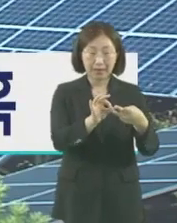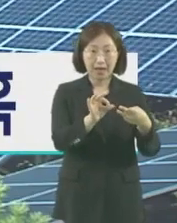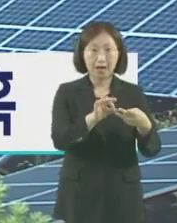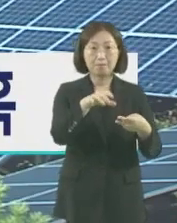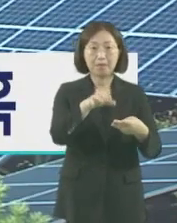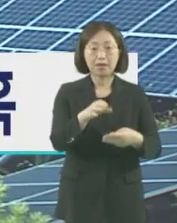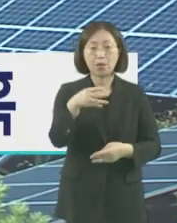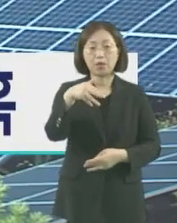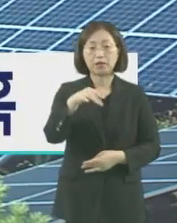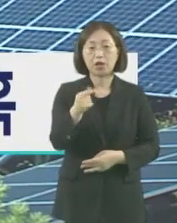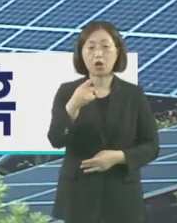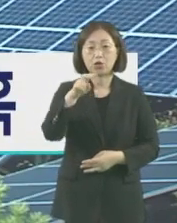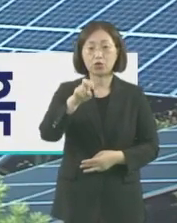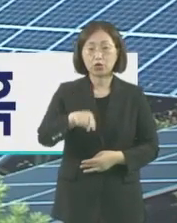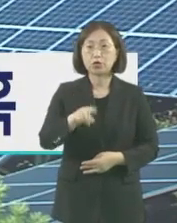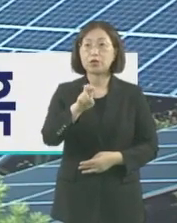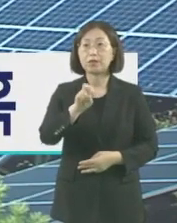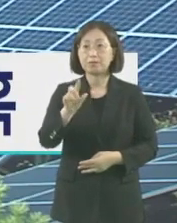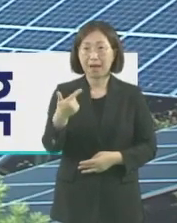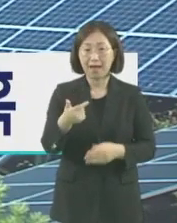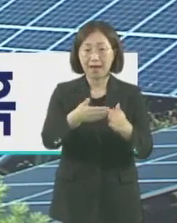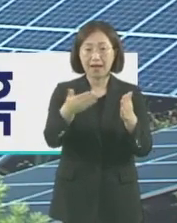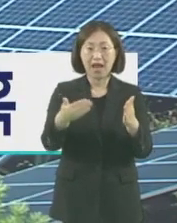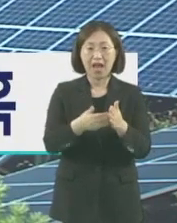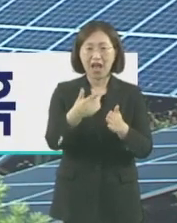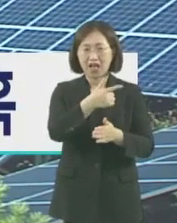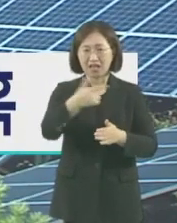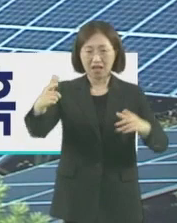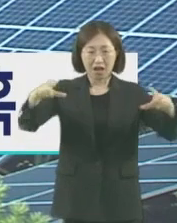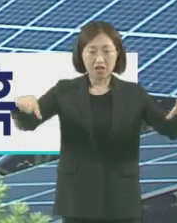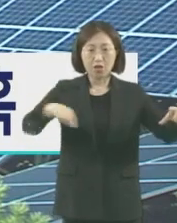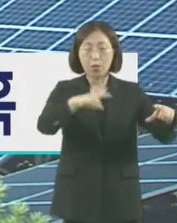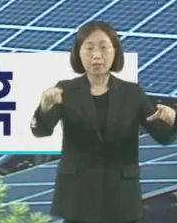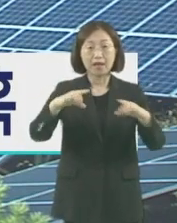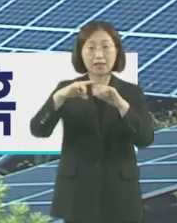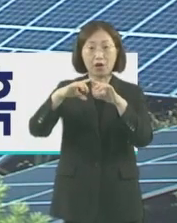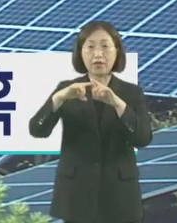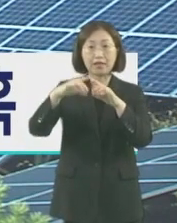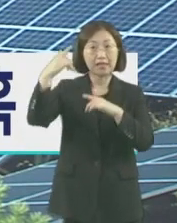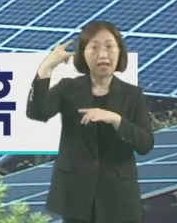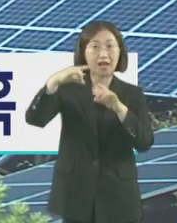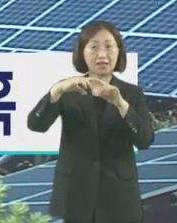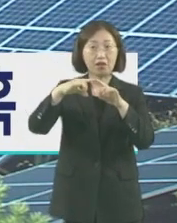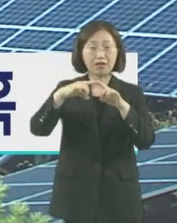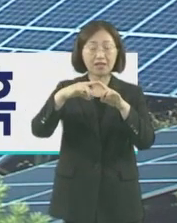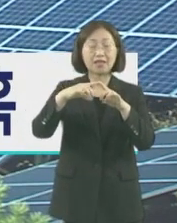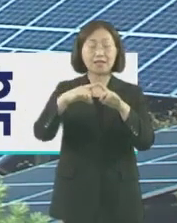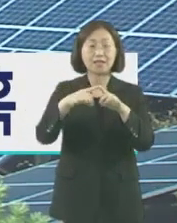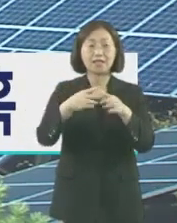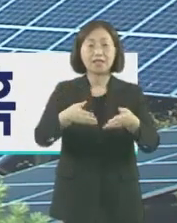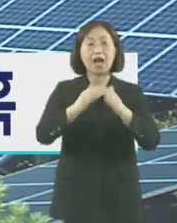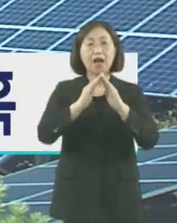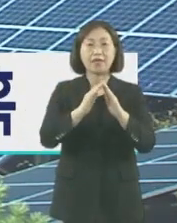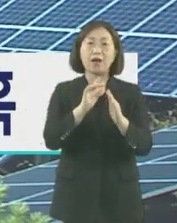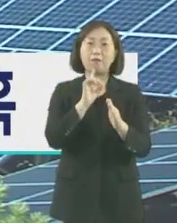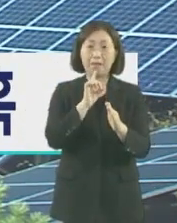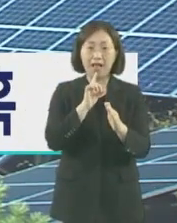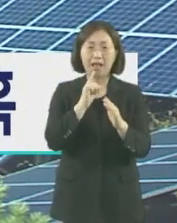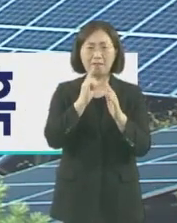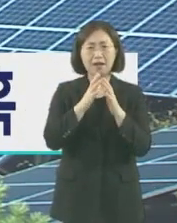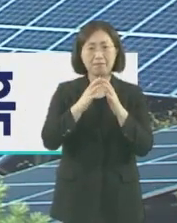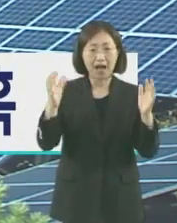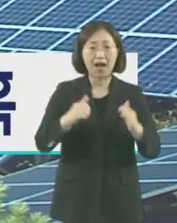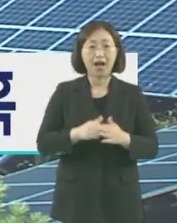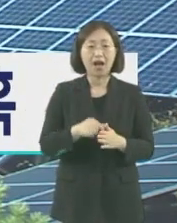태안반도 천수만에 대규모 태양광 단지가 추진돼 논란이 일고 있습니다. 천수만은 철새 도래지인데다